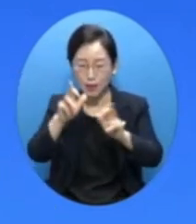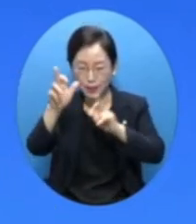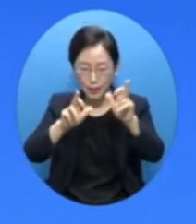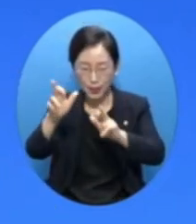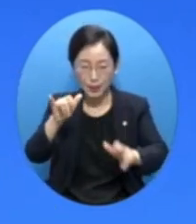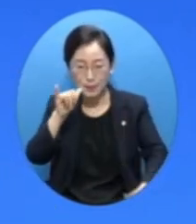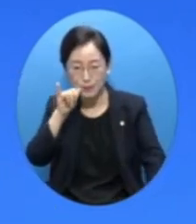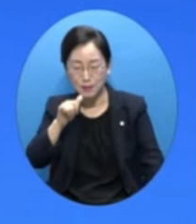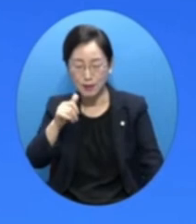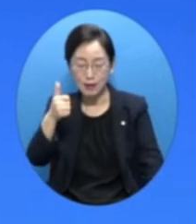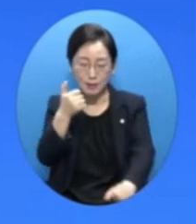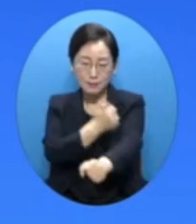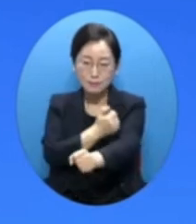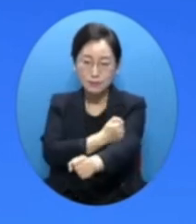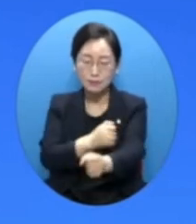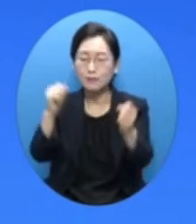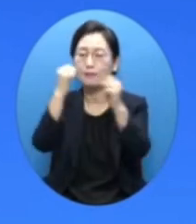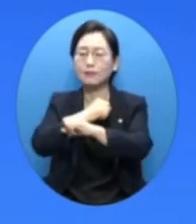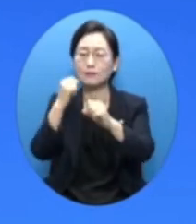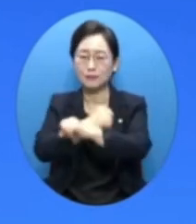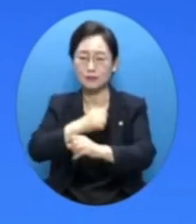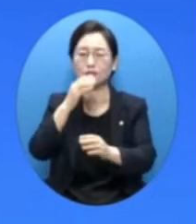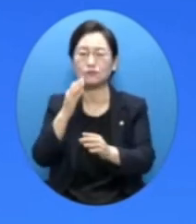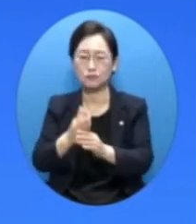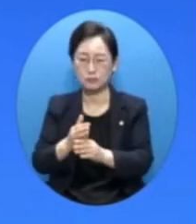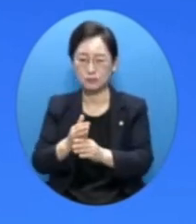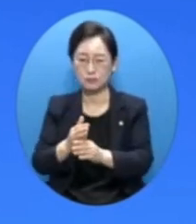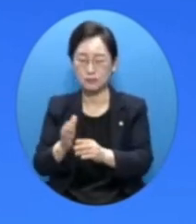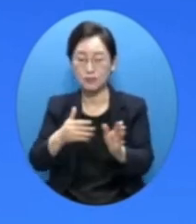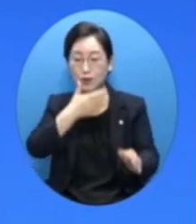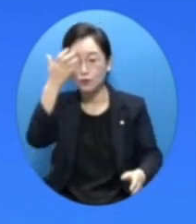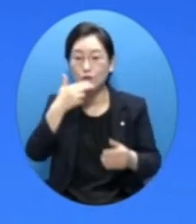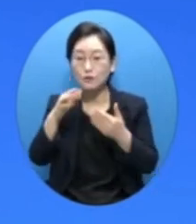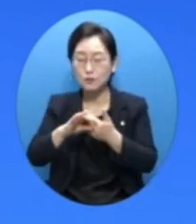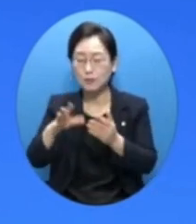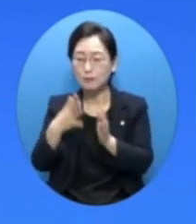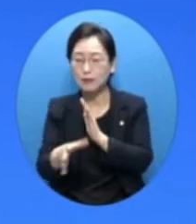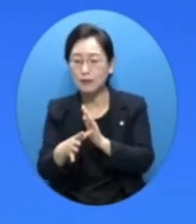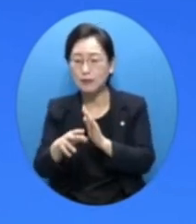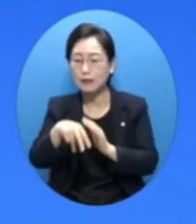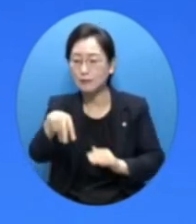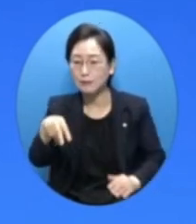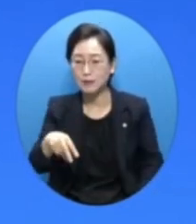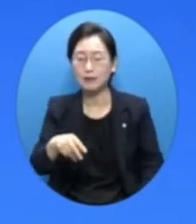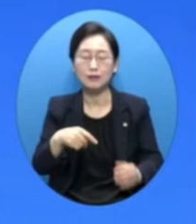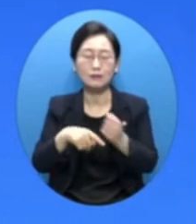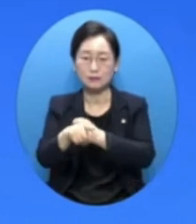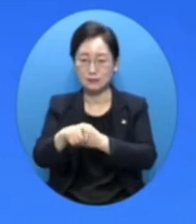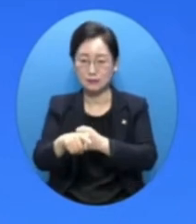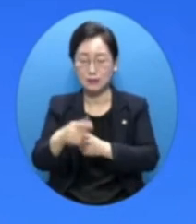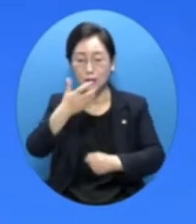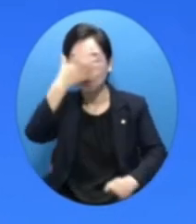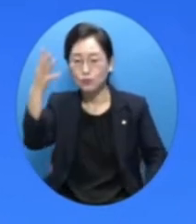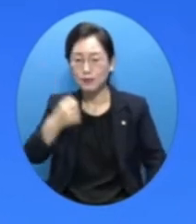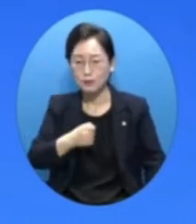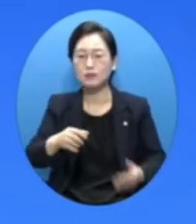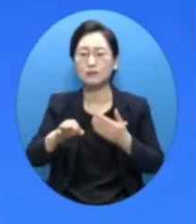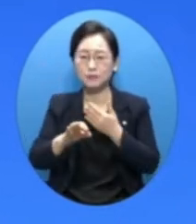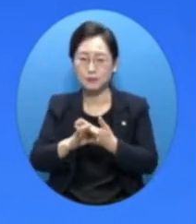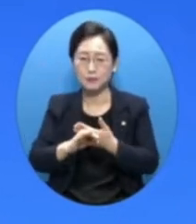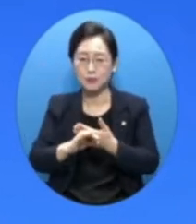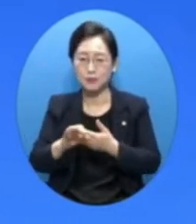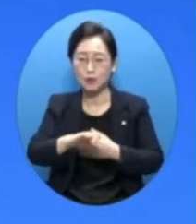마약 중독에 빠져갖고 망하는 삶을 살고 있습니다. 꿈이 없으면 방장에 행하게 됩니다. 꿈을 꿔야 됩니다. 꿈을 꿀 때 우리가